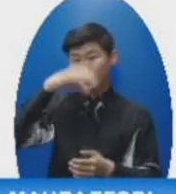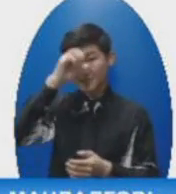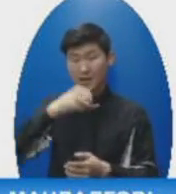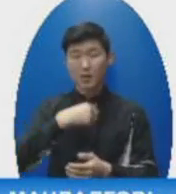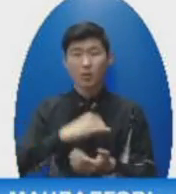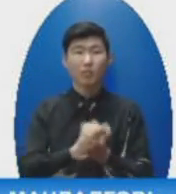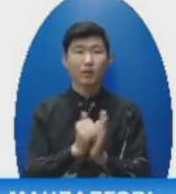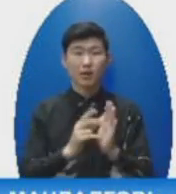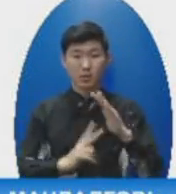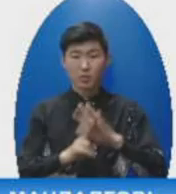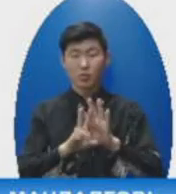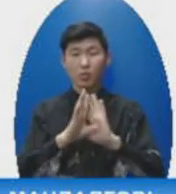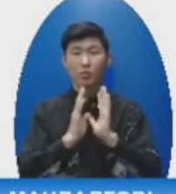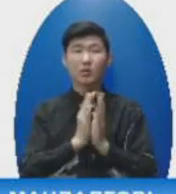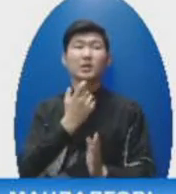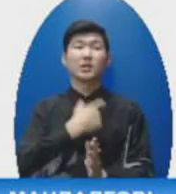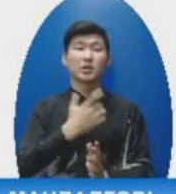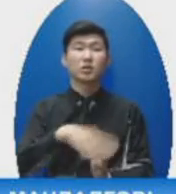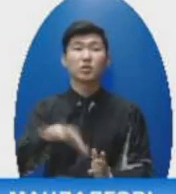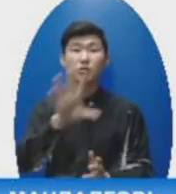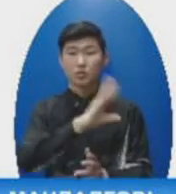үндэслэлээ байнгын хорооны гишүүдэд